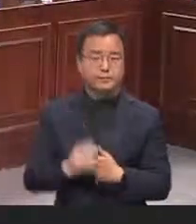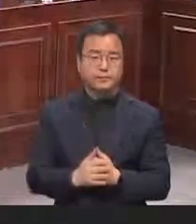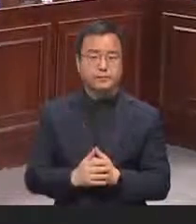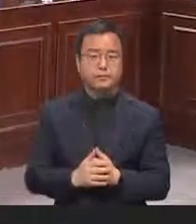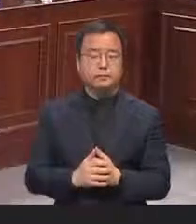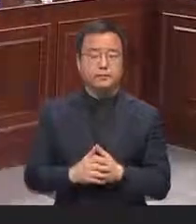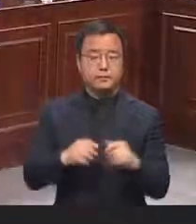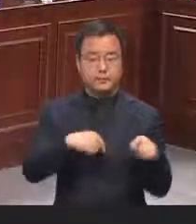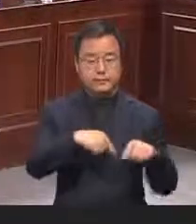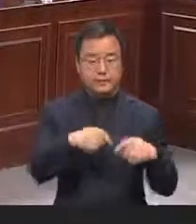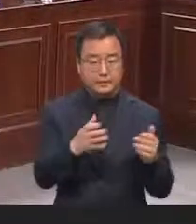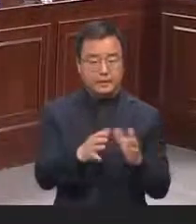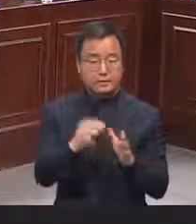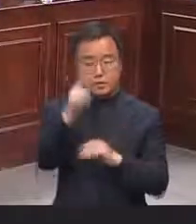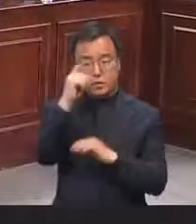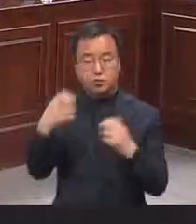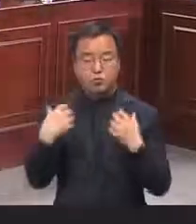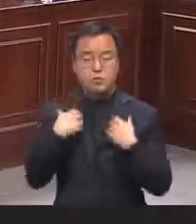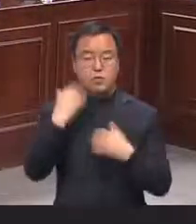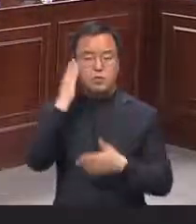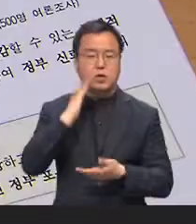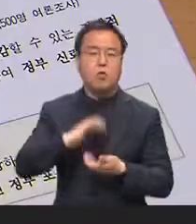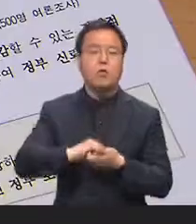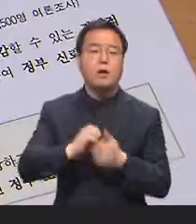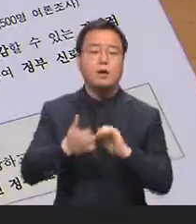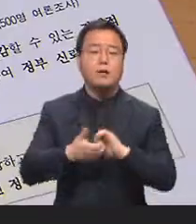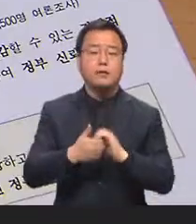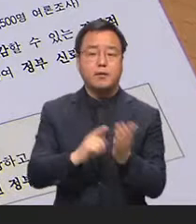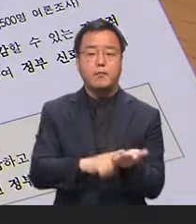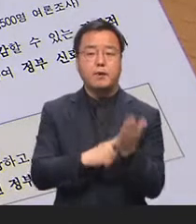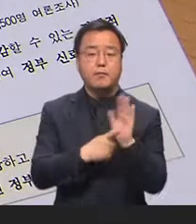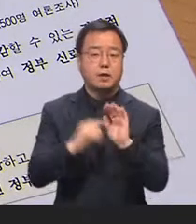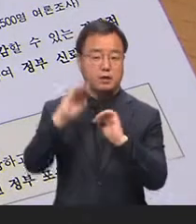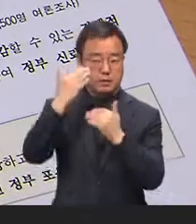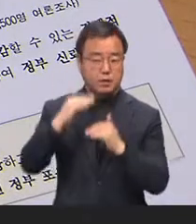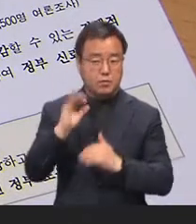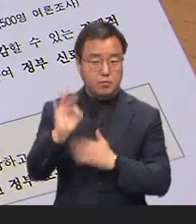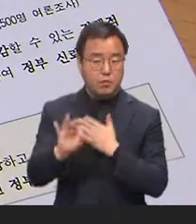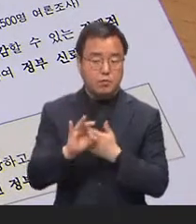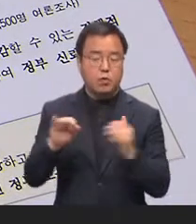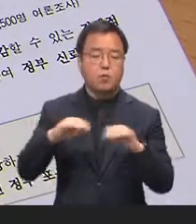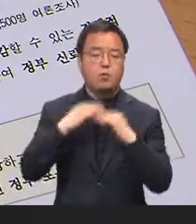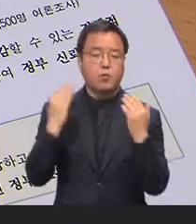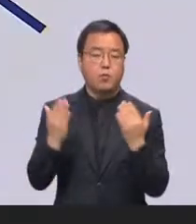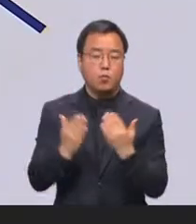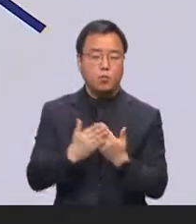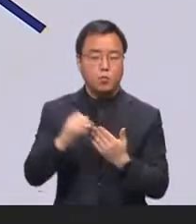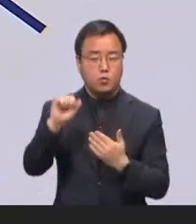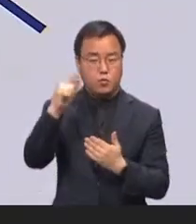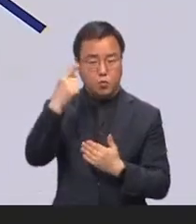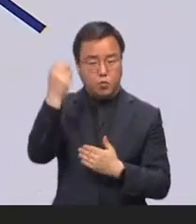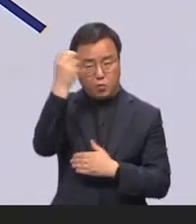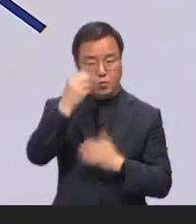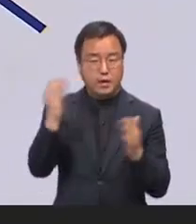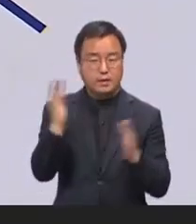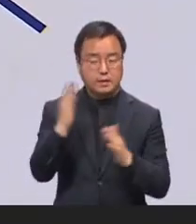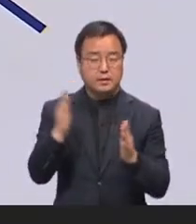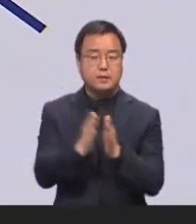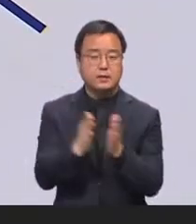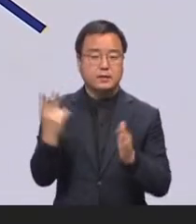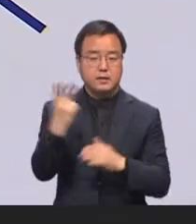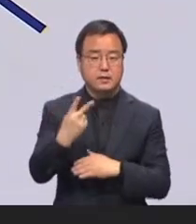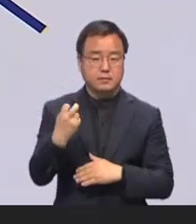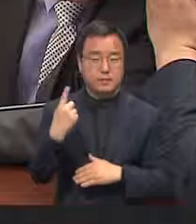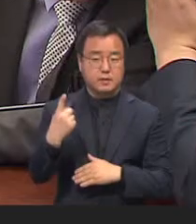당 정 청이 발표한 고교 무상교육 방안에 따르면 모든 학년의 시행되는 2011년에는 1쪽 9,900 원이